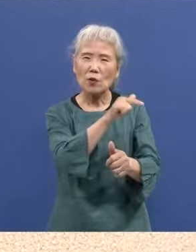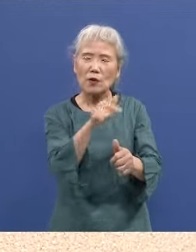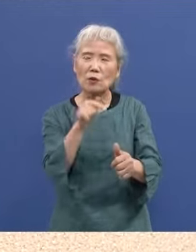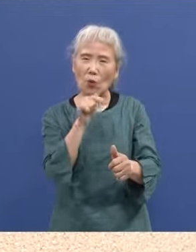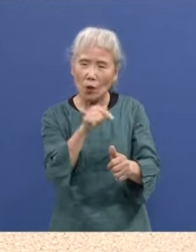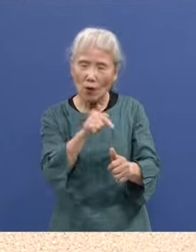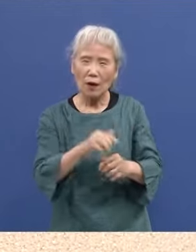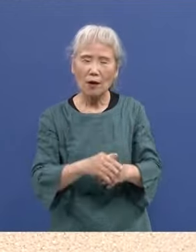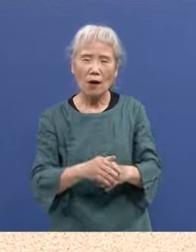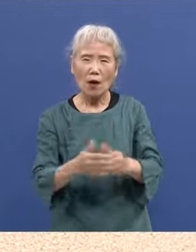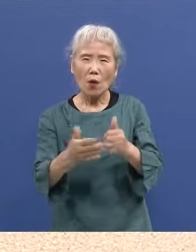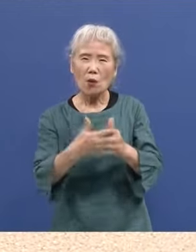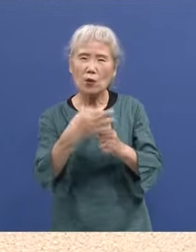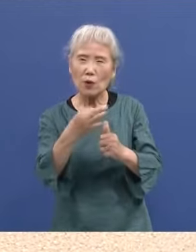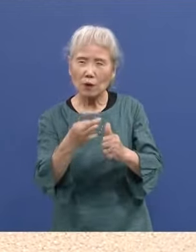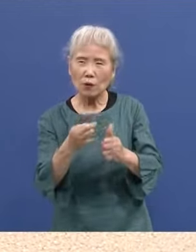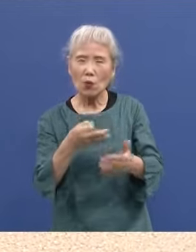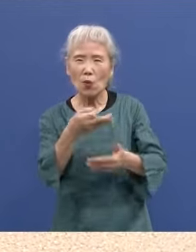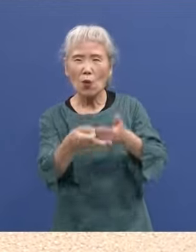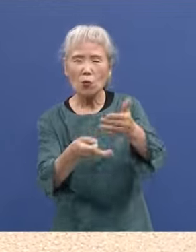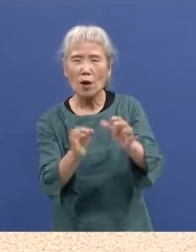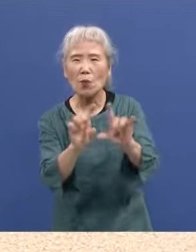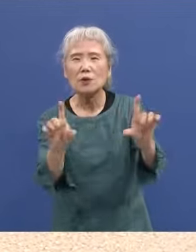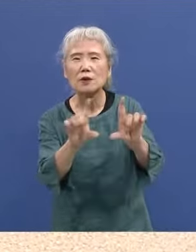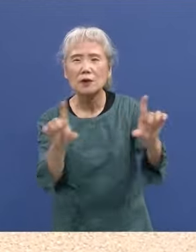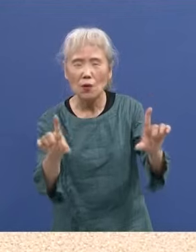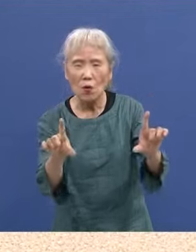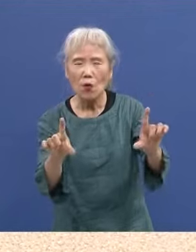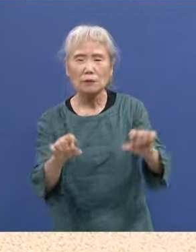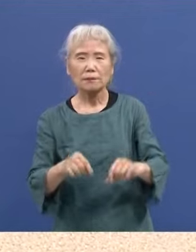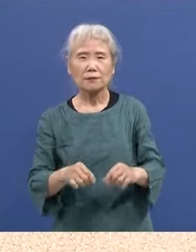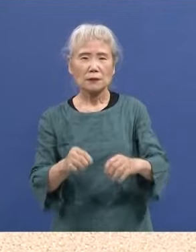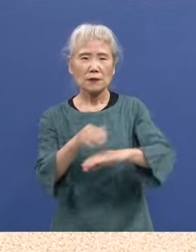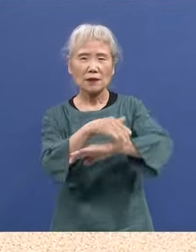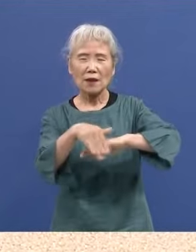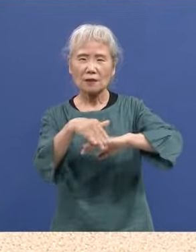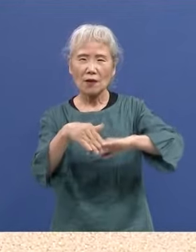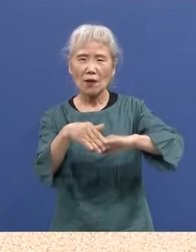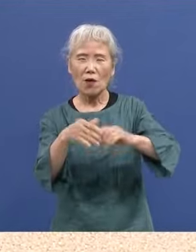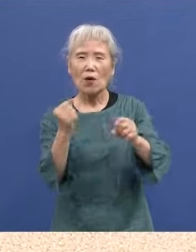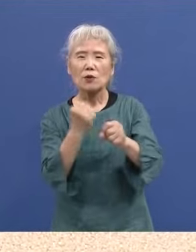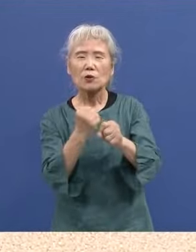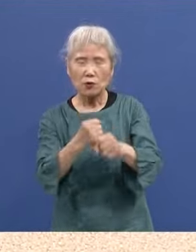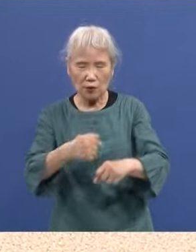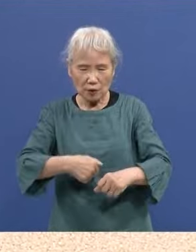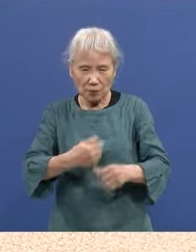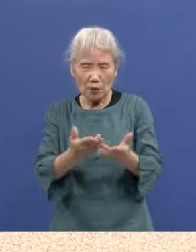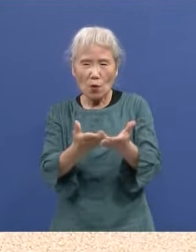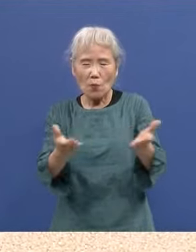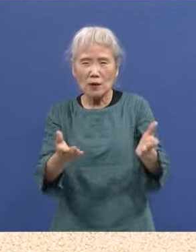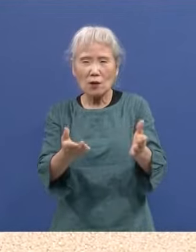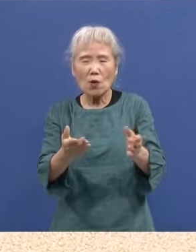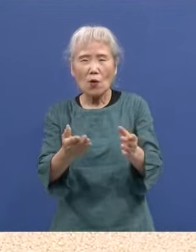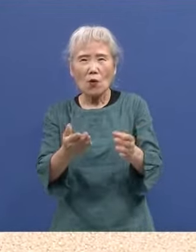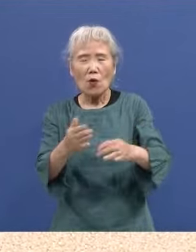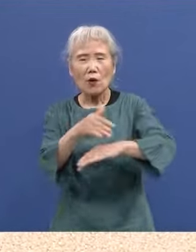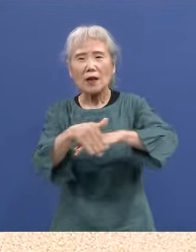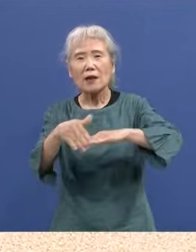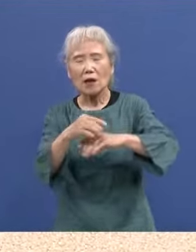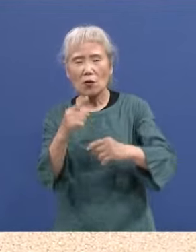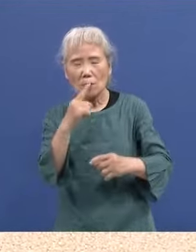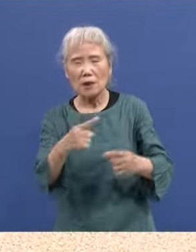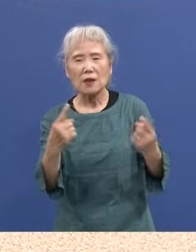は補助金の交付はもちろん、事業計画書を作成することで自身のお店作りの計画を